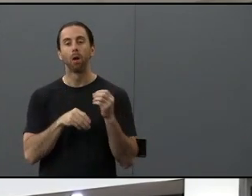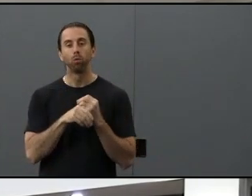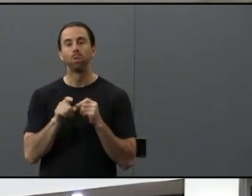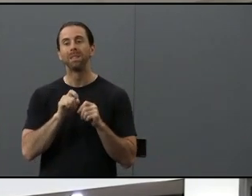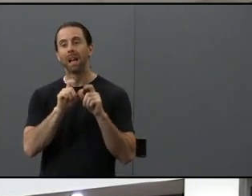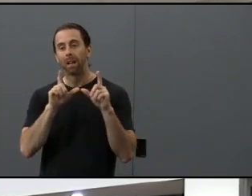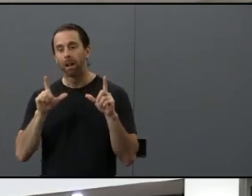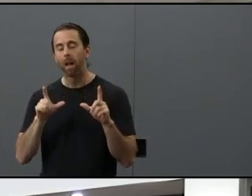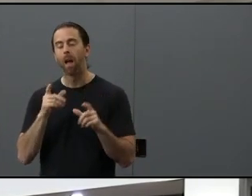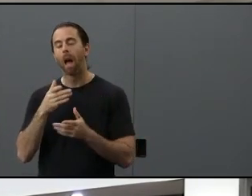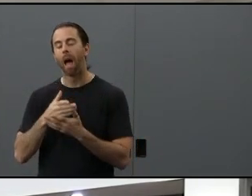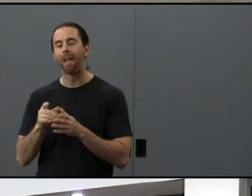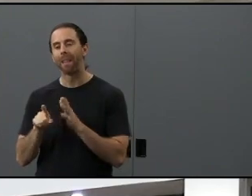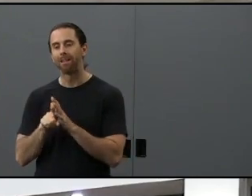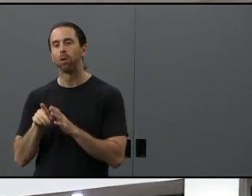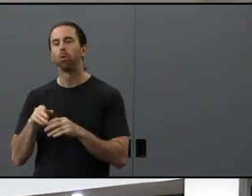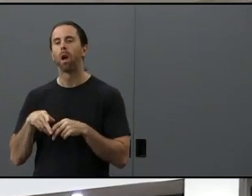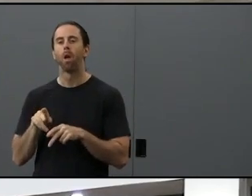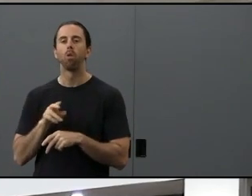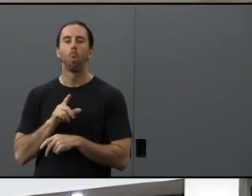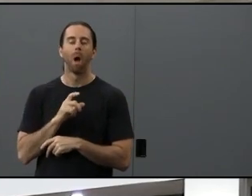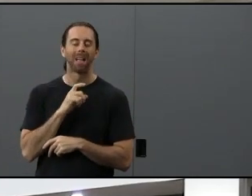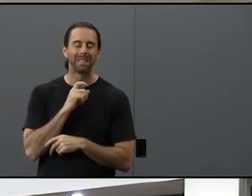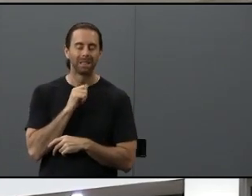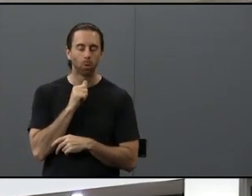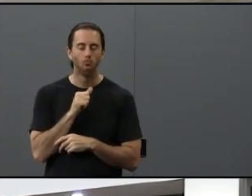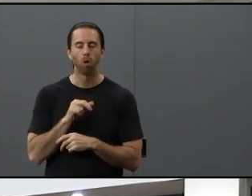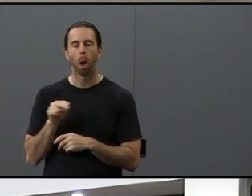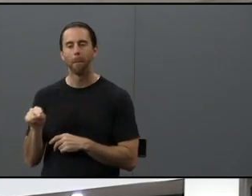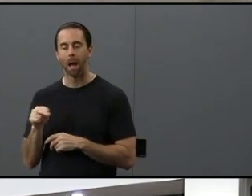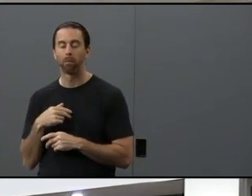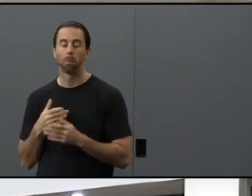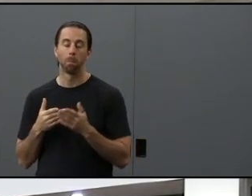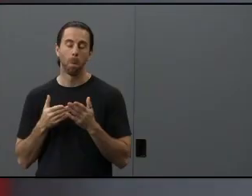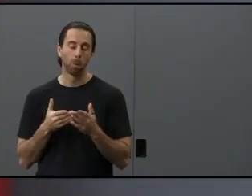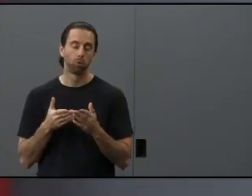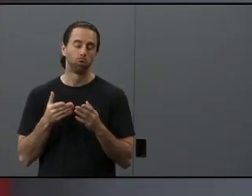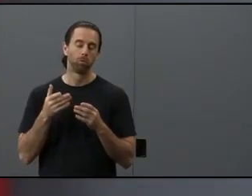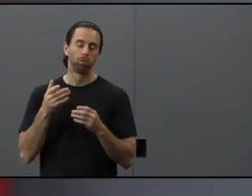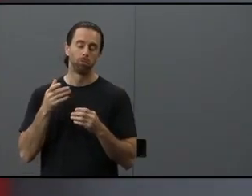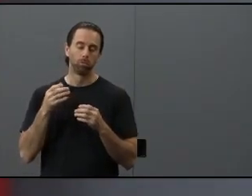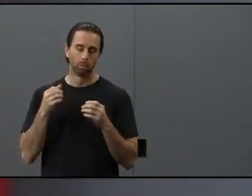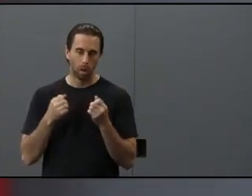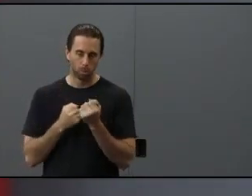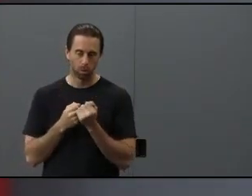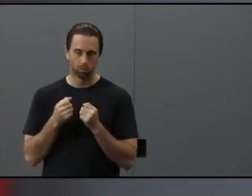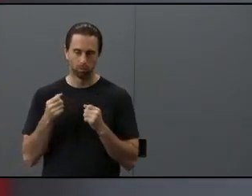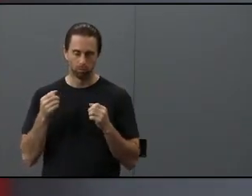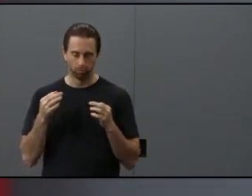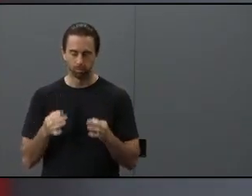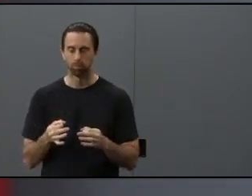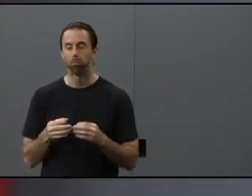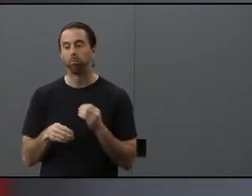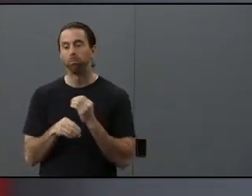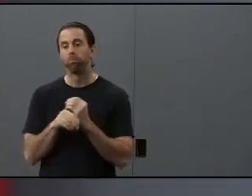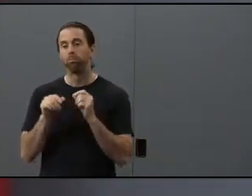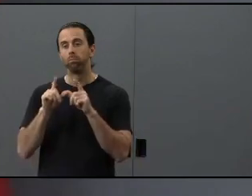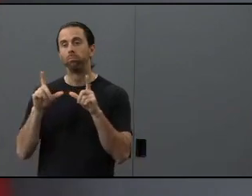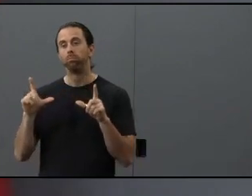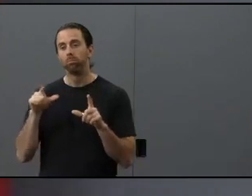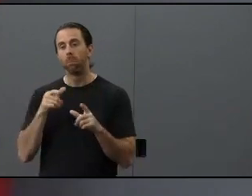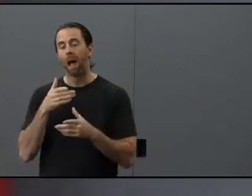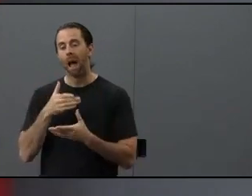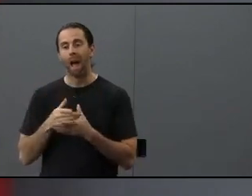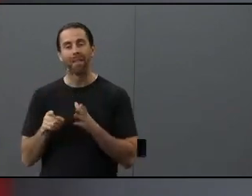signalisation d'arrêt interdit rue Noiseau et Norbert alors il serait proposé appuyé et résolu de décréter l'ajout d'une signalisation